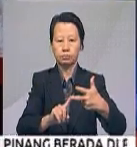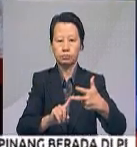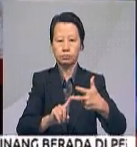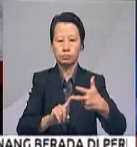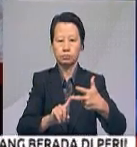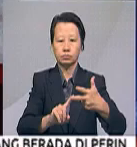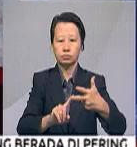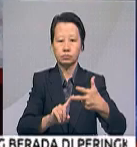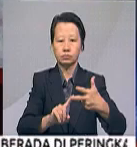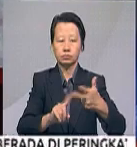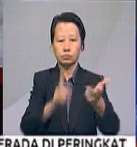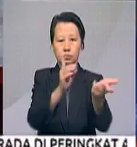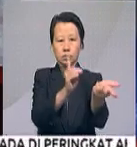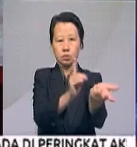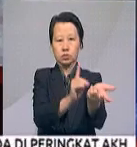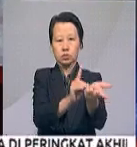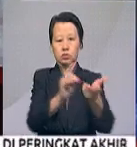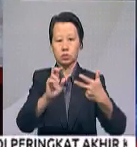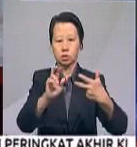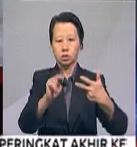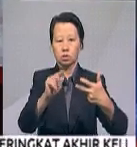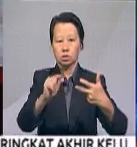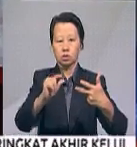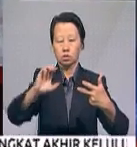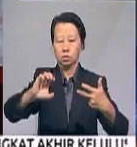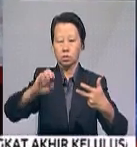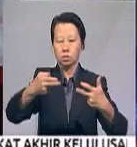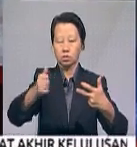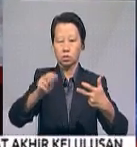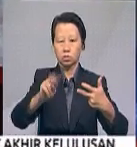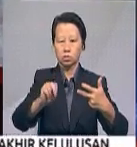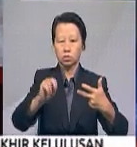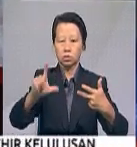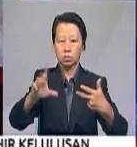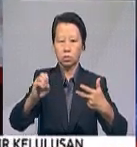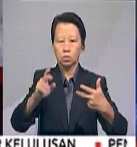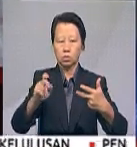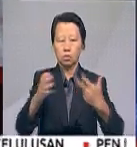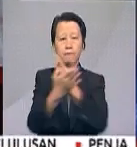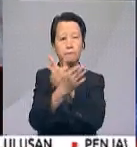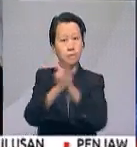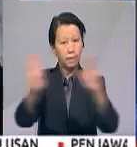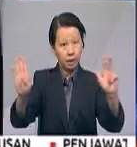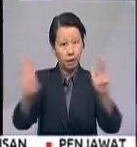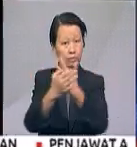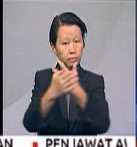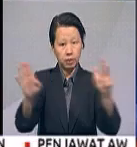Yang ketiga, Dr. Ang Chuan Lok, Bebas.